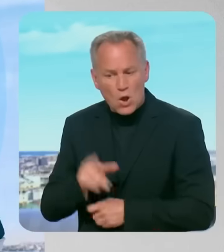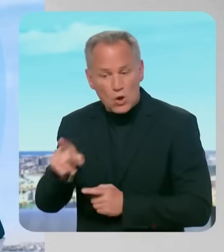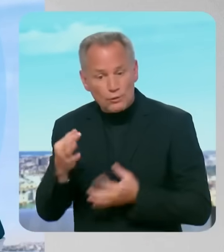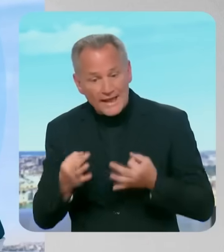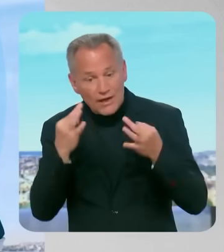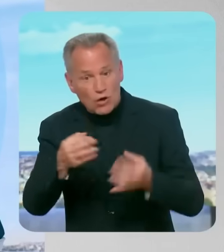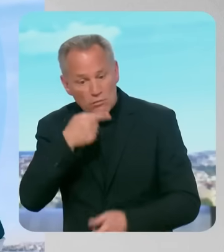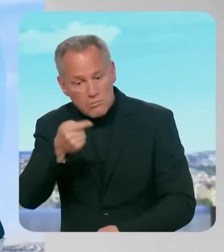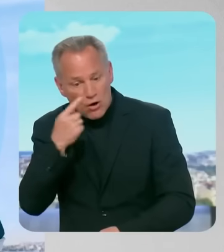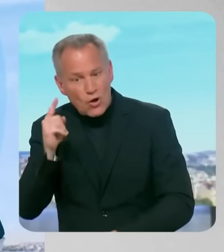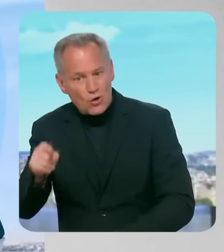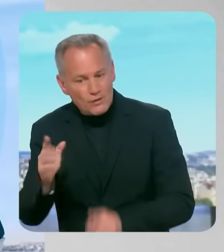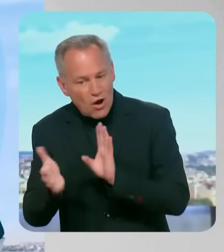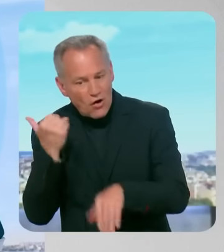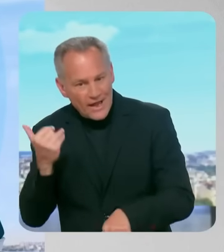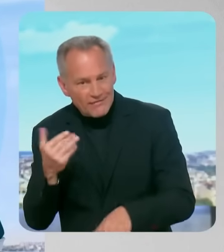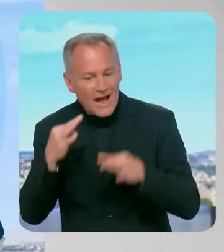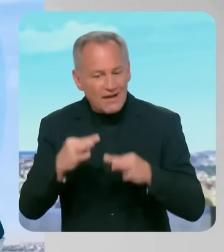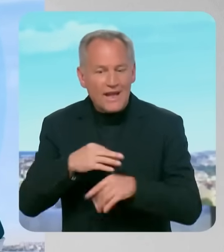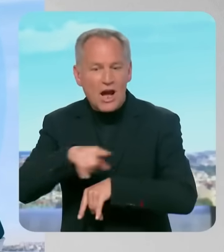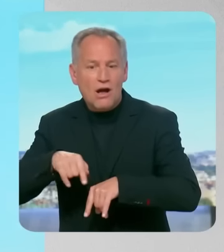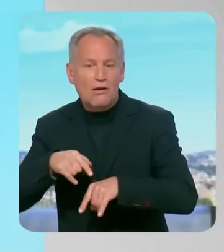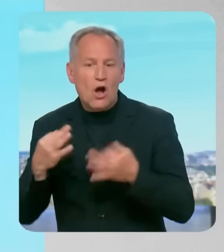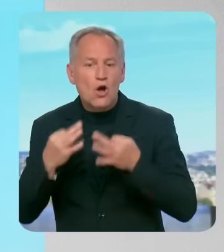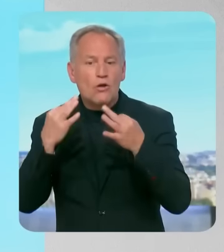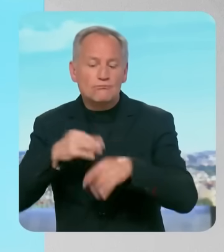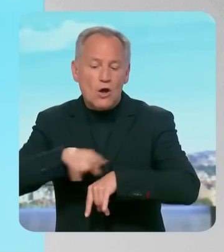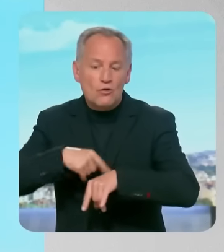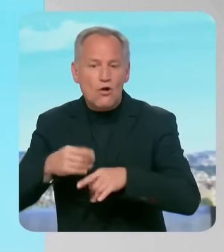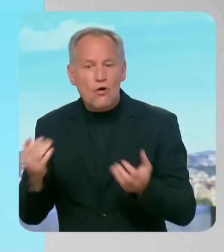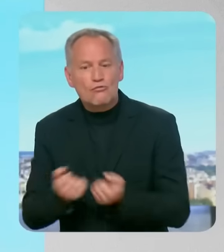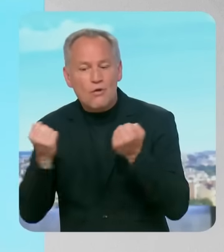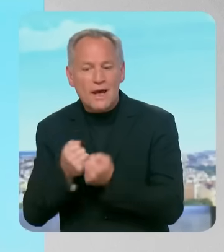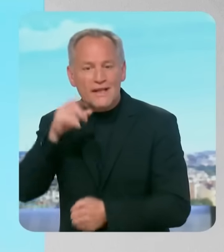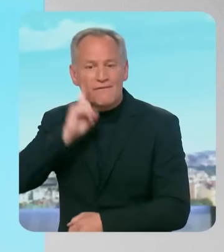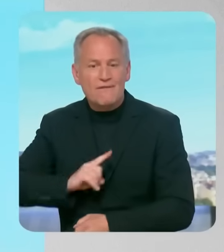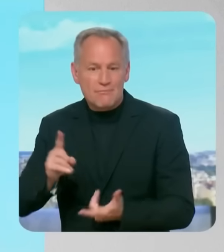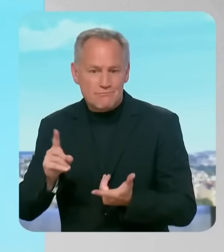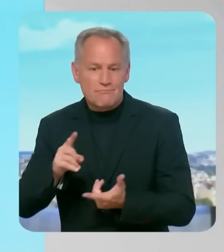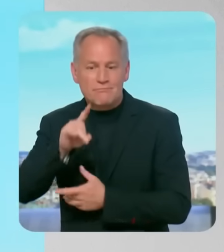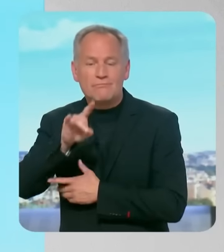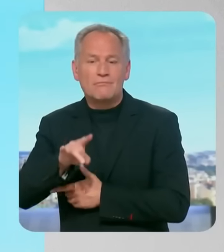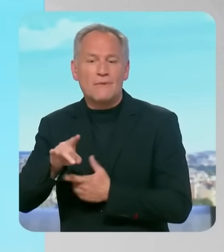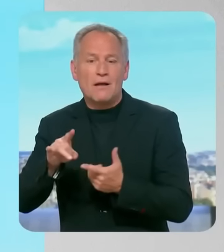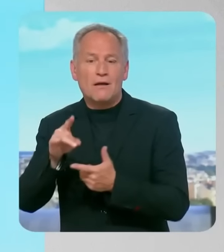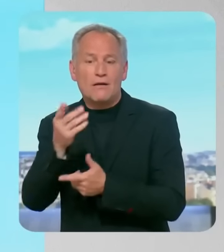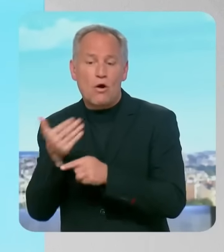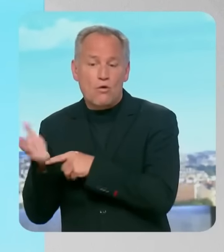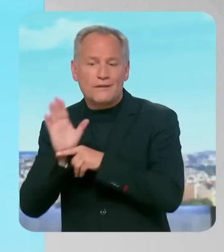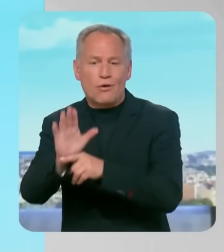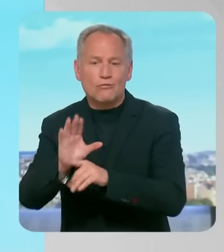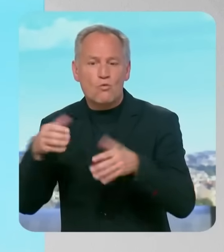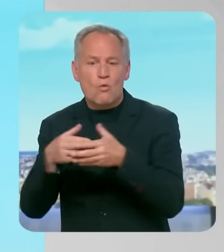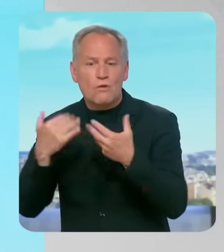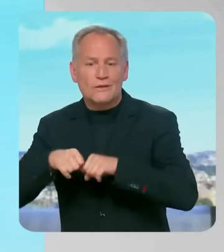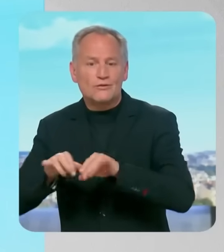va être décompté du temps de campagne de Valérie Ayer par l'ARCOM ? Et deuxième question, est-ce que les moyens qui seront utilisés pour organiser